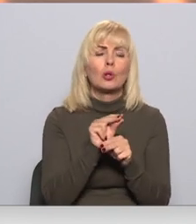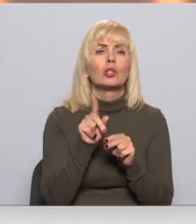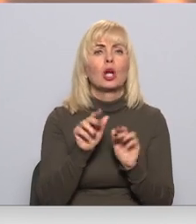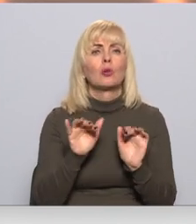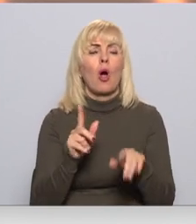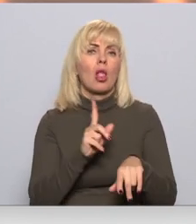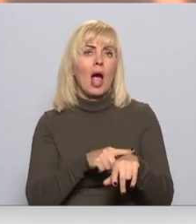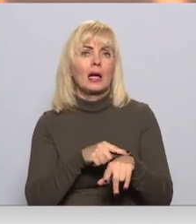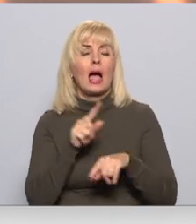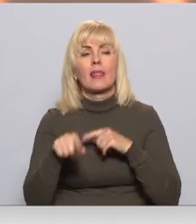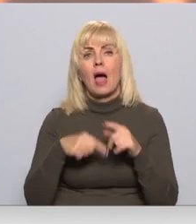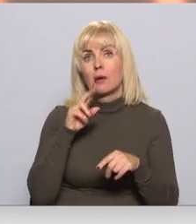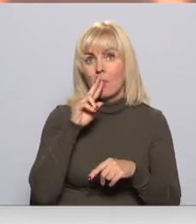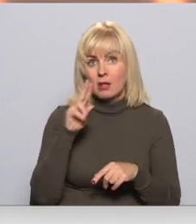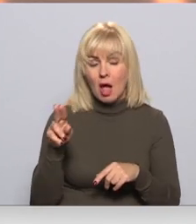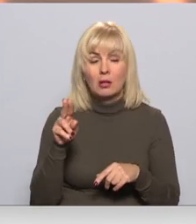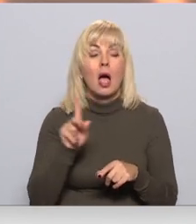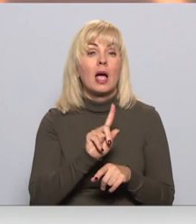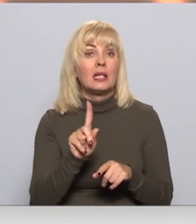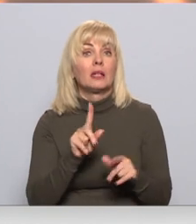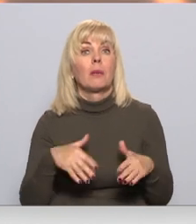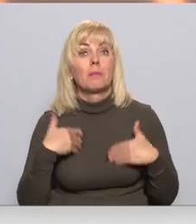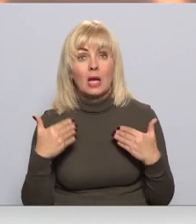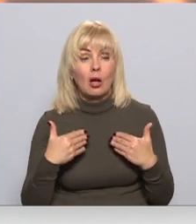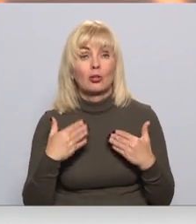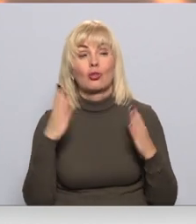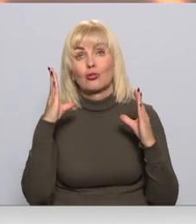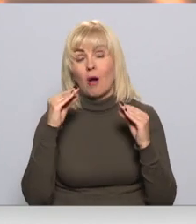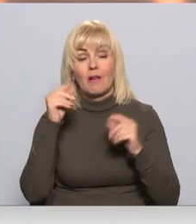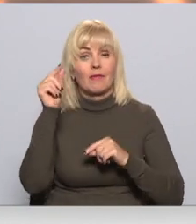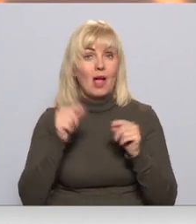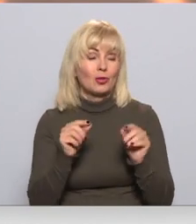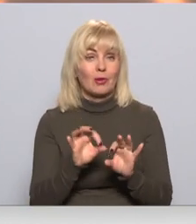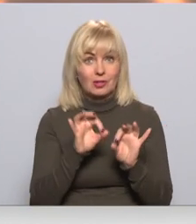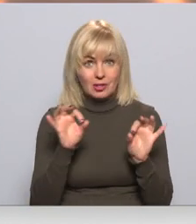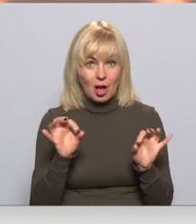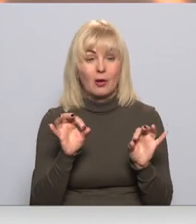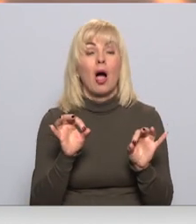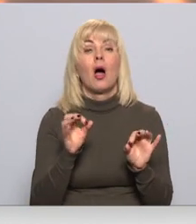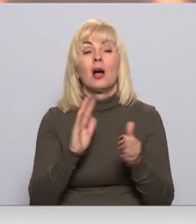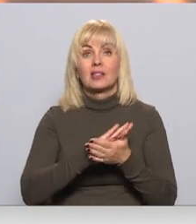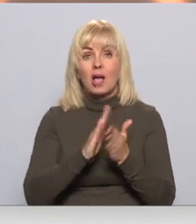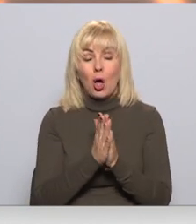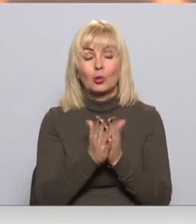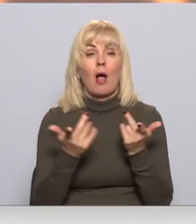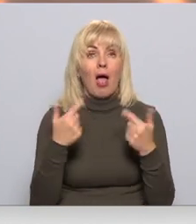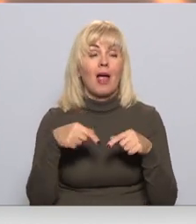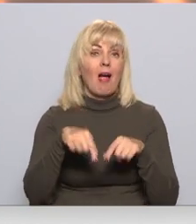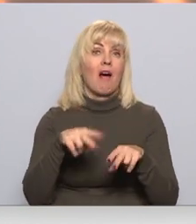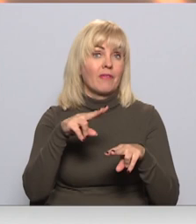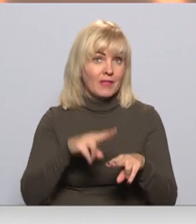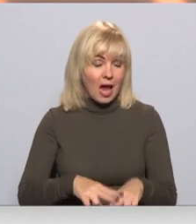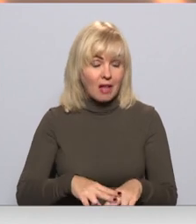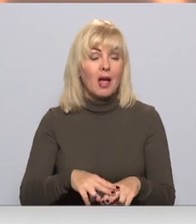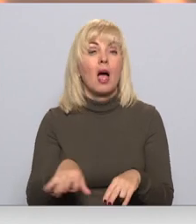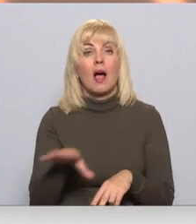laikos nākamajā nedēļā, bet nu, prieks par to, ka mēs šovakar festivālu varam sākt norunātajā laikā un vietā bez izmaiņām. Tāpat